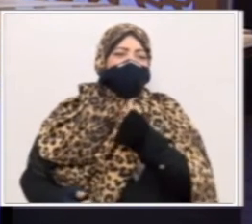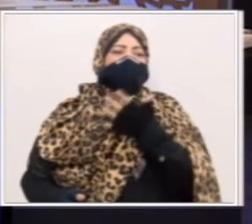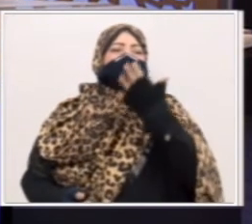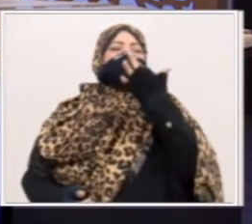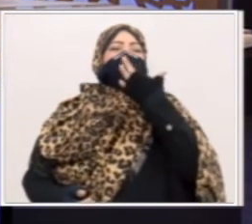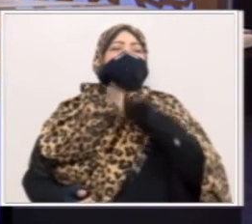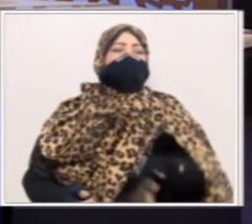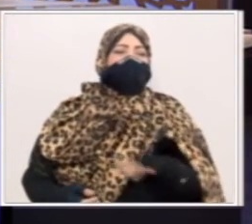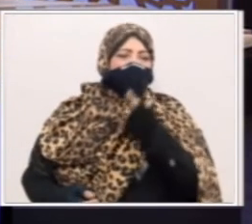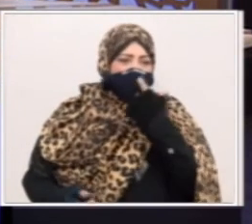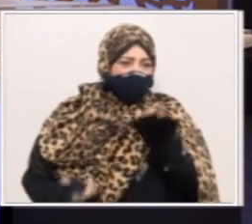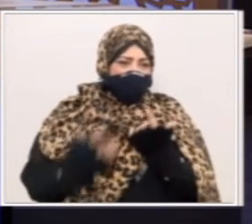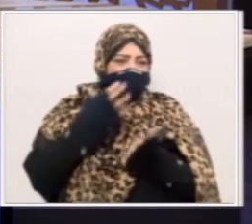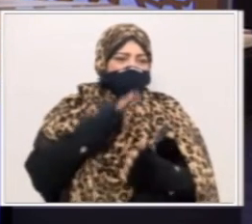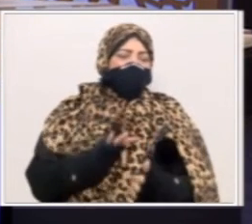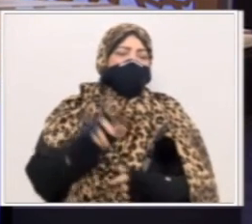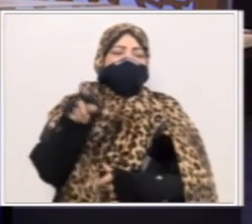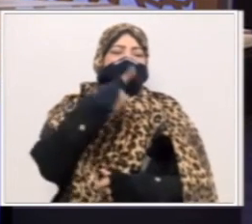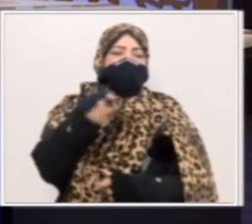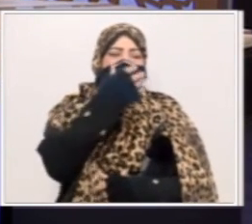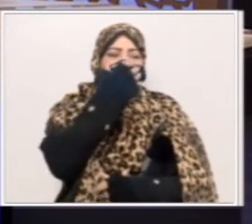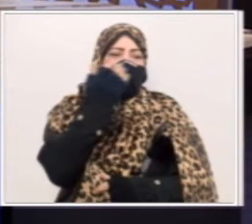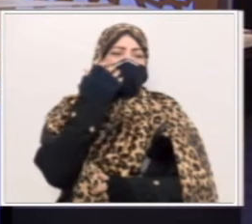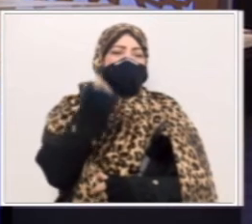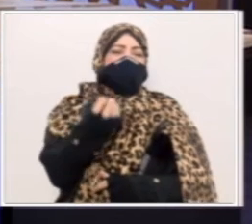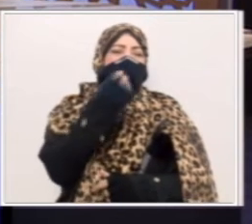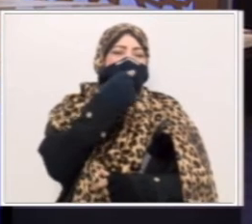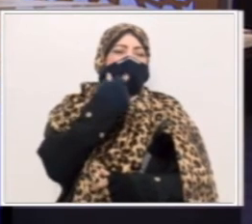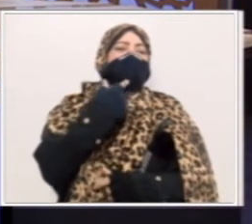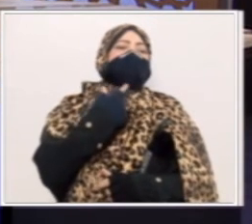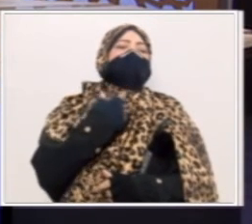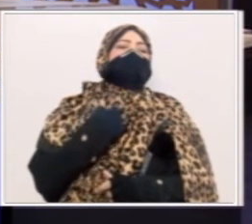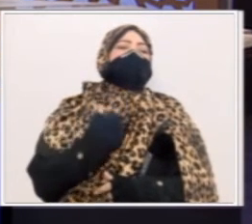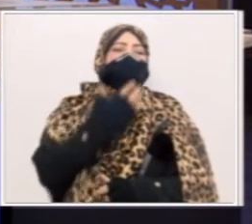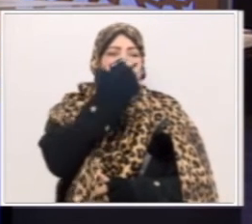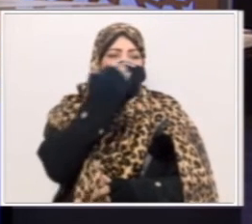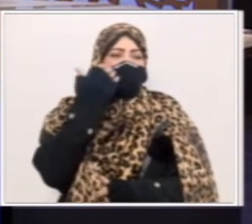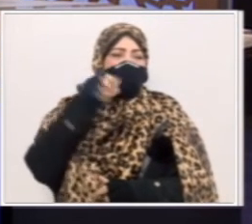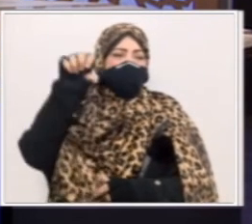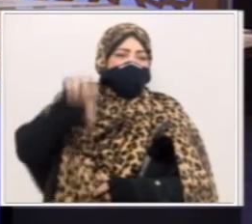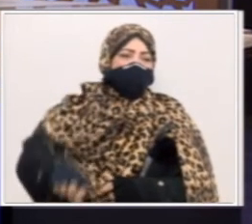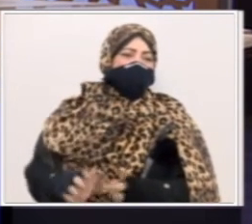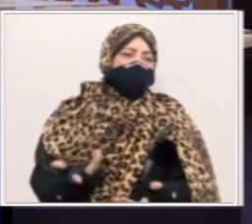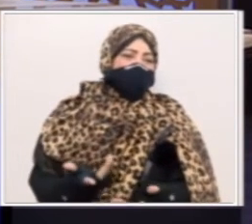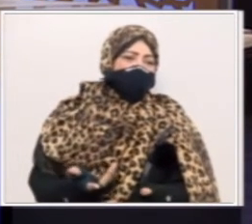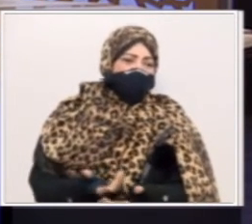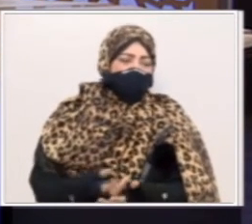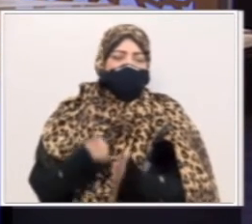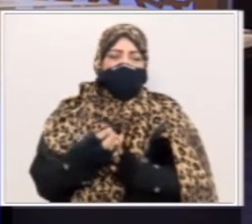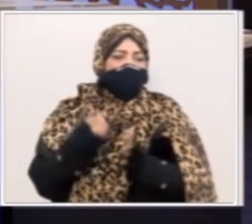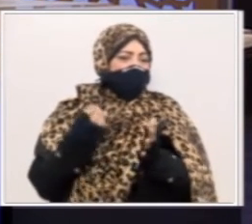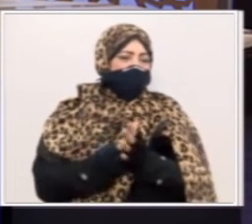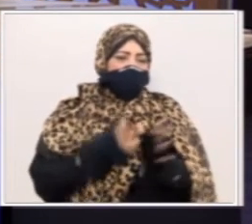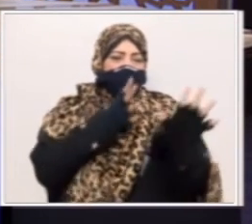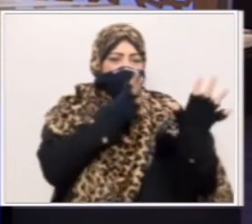رقبته فيفسد عنه صومه، فنهاهم النبي صلى الله عليه وسلم قال أفطر الحاجم والمحجوم، الحاجم لأنه